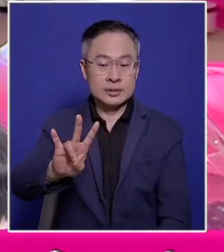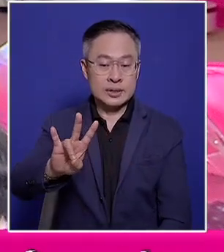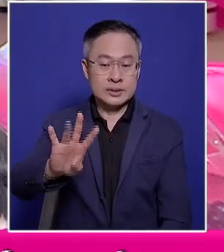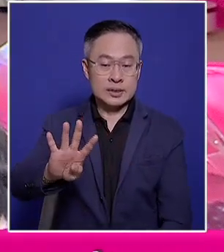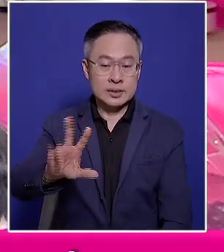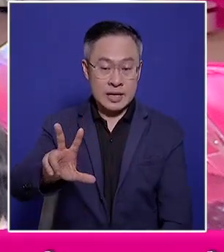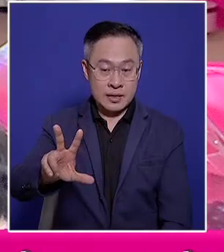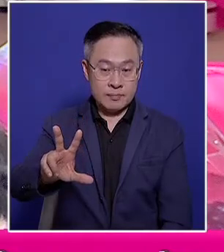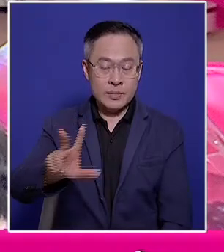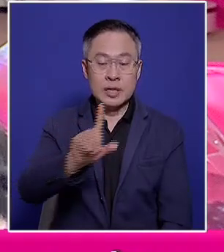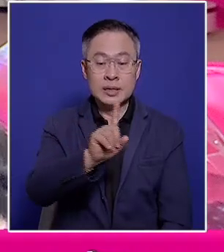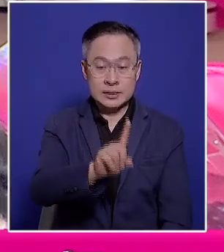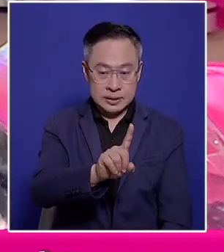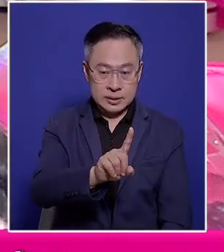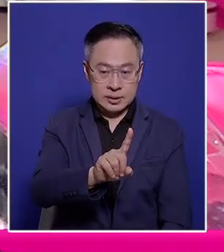1652743